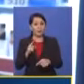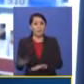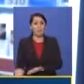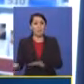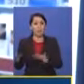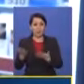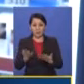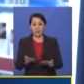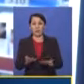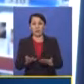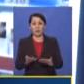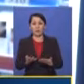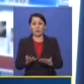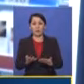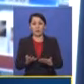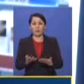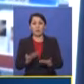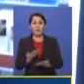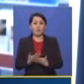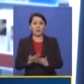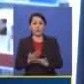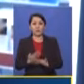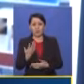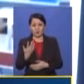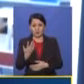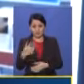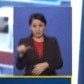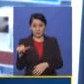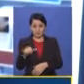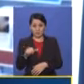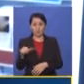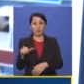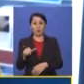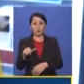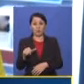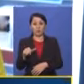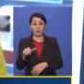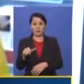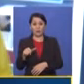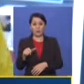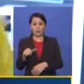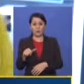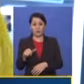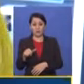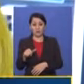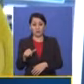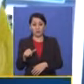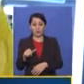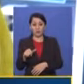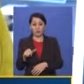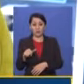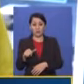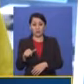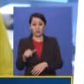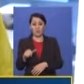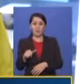приехали. И где-то в течение получаса его уже до этого заводили,